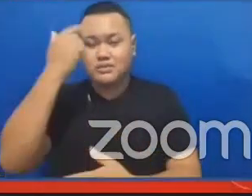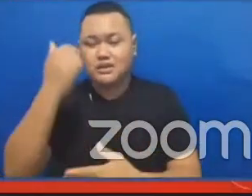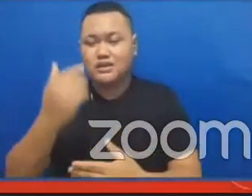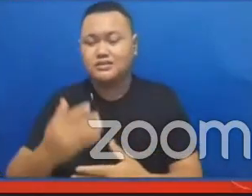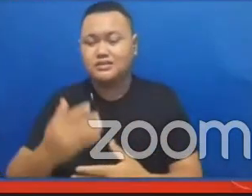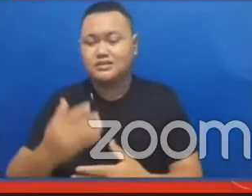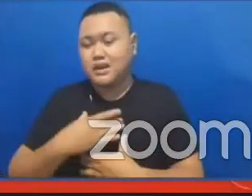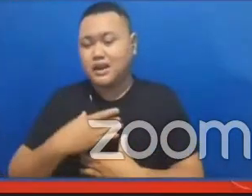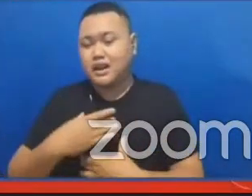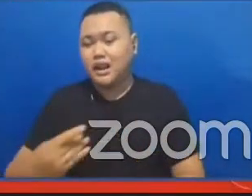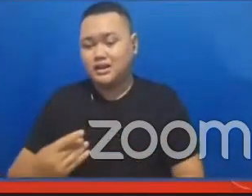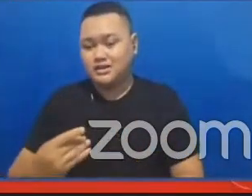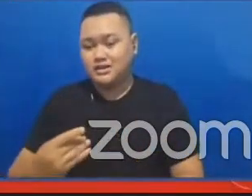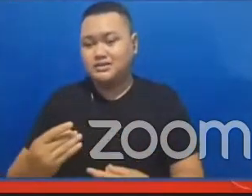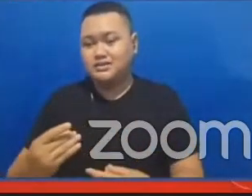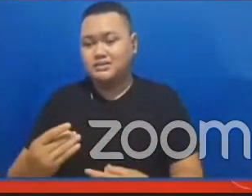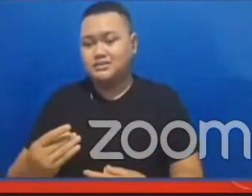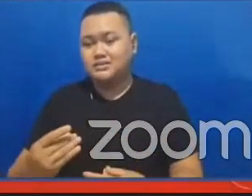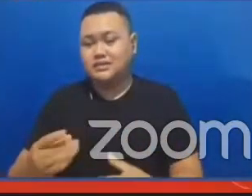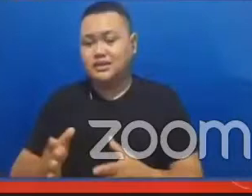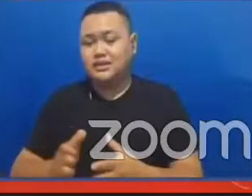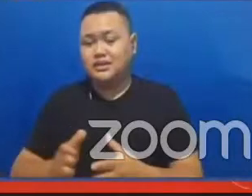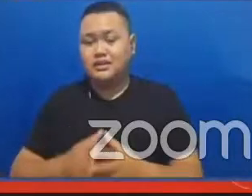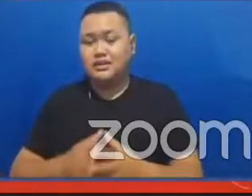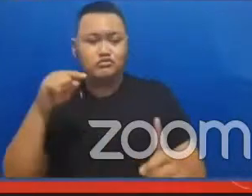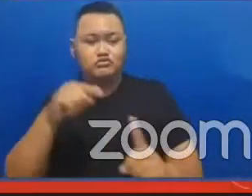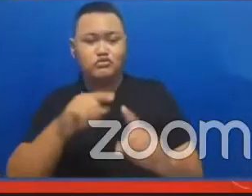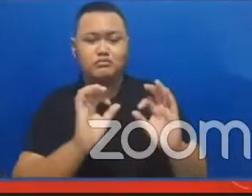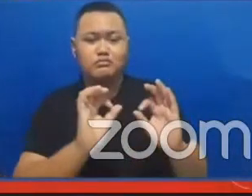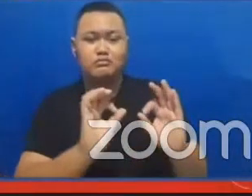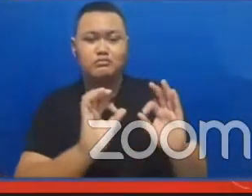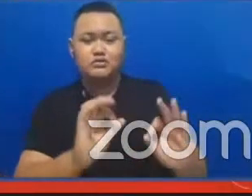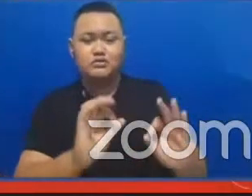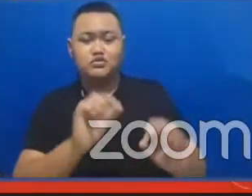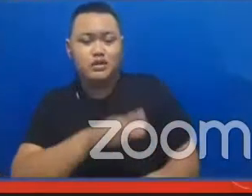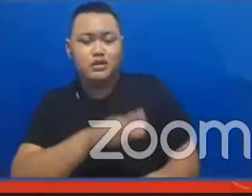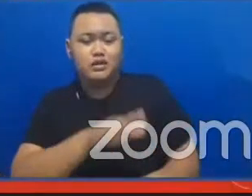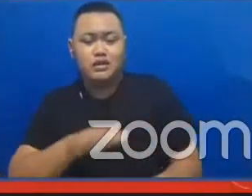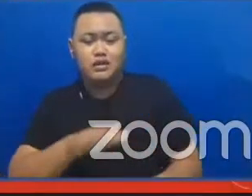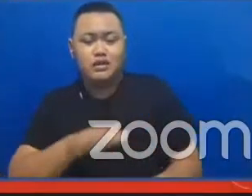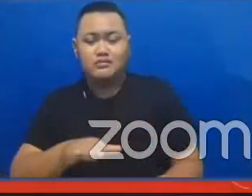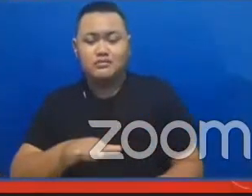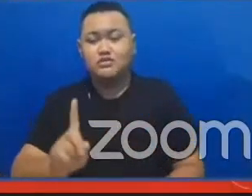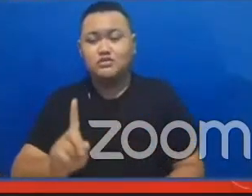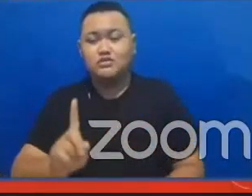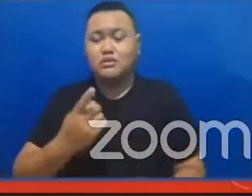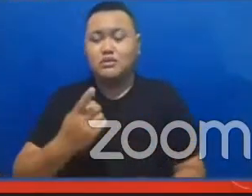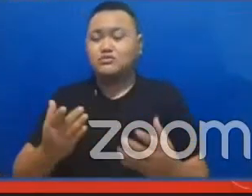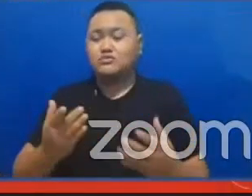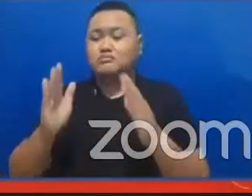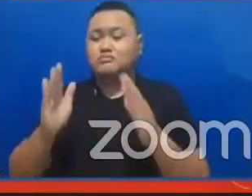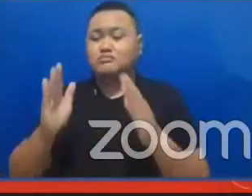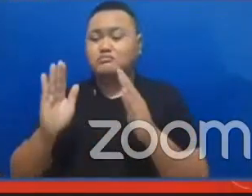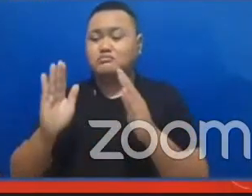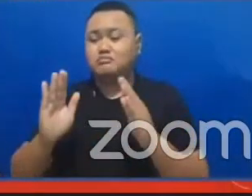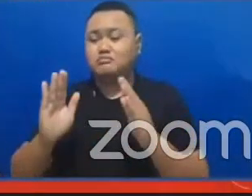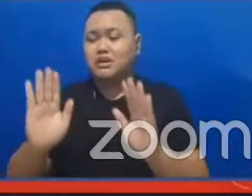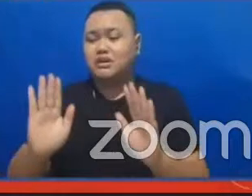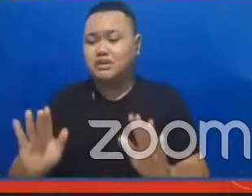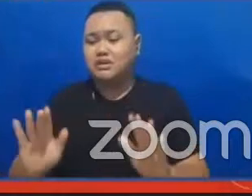menyenangkan serta tepat sasaran terutama pada media digital gitu Pak. Silakan Pak